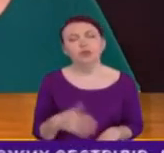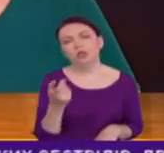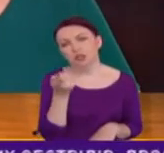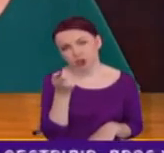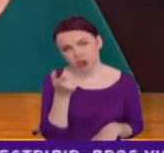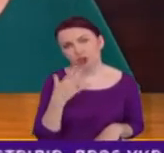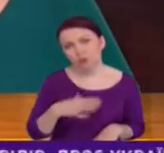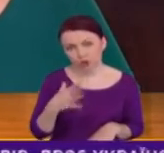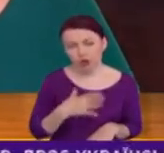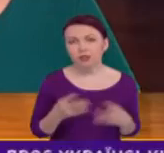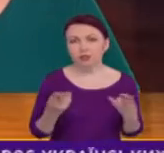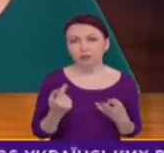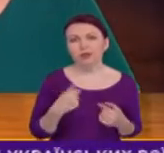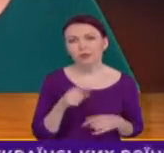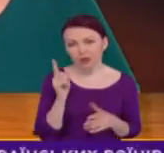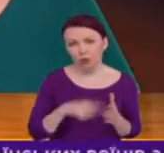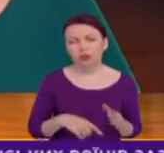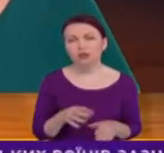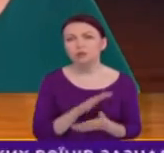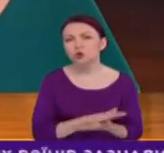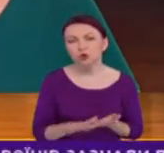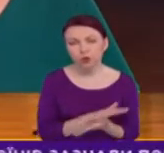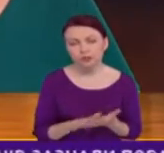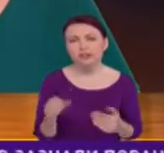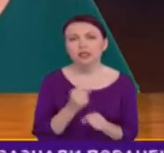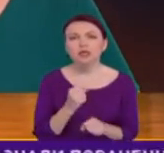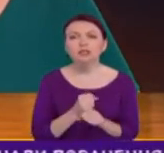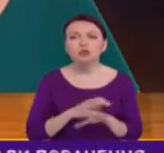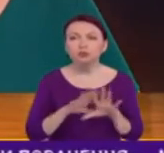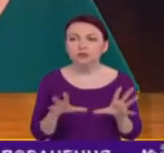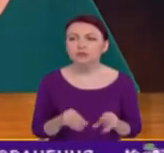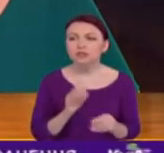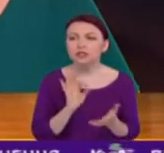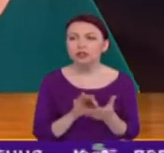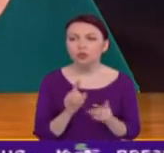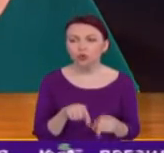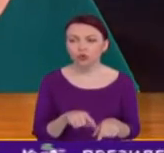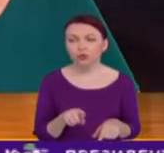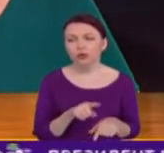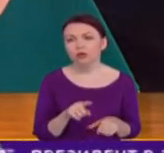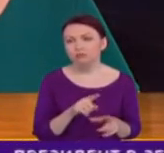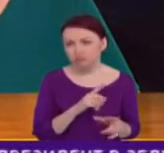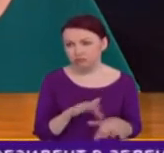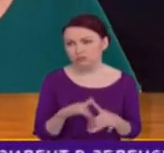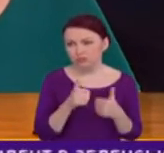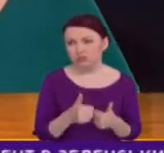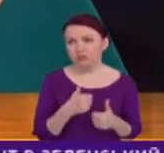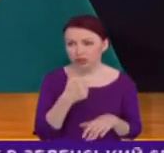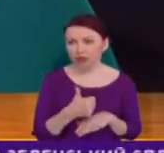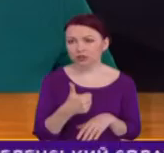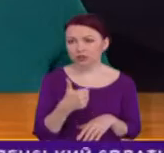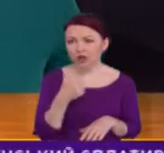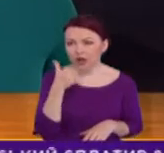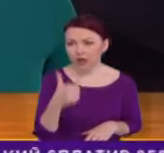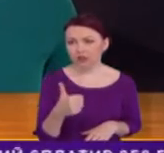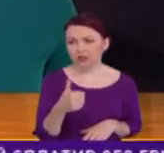почекати. Я переконаний, що там розчиститься і зробиться все для того, щоб... Це дуже класна вулиця. І... Центр міста, да,